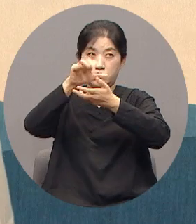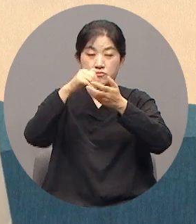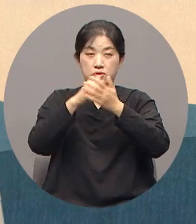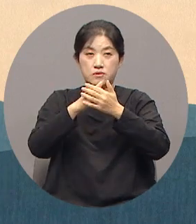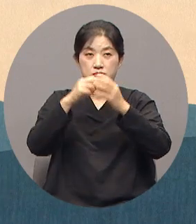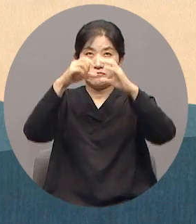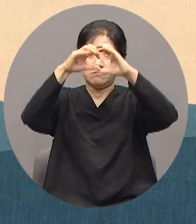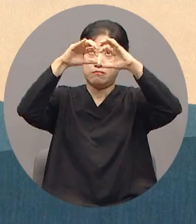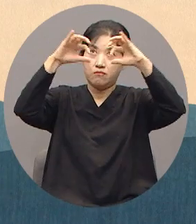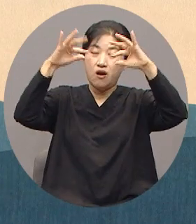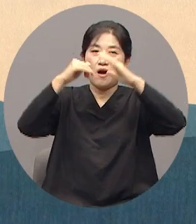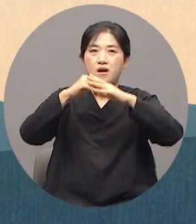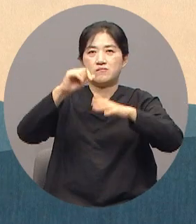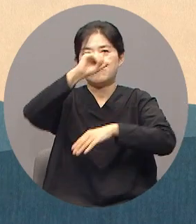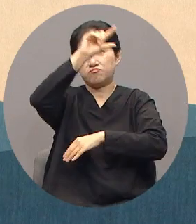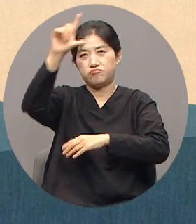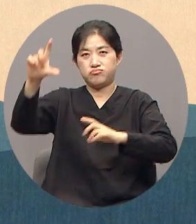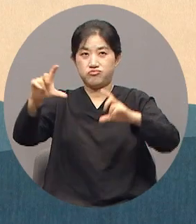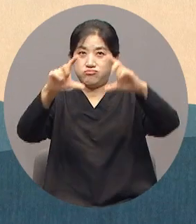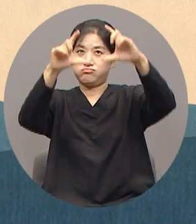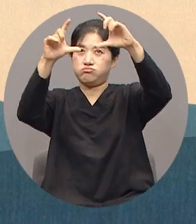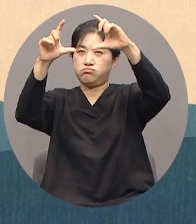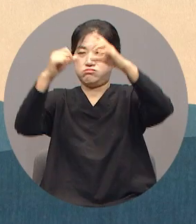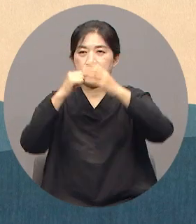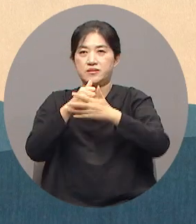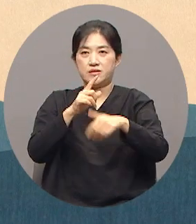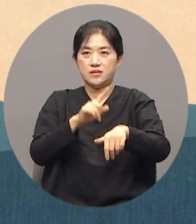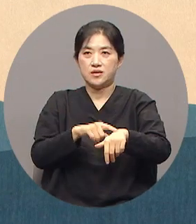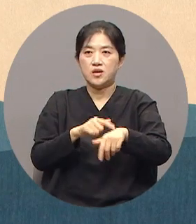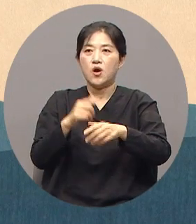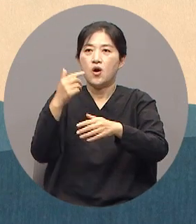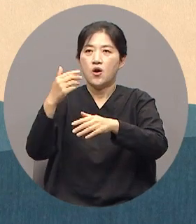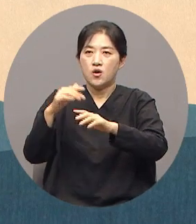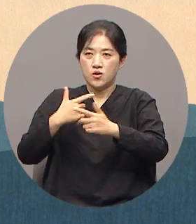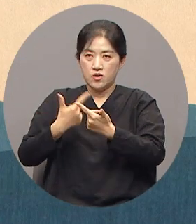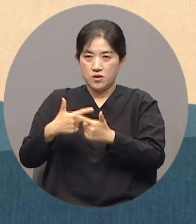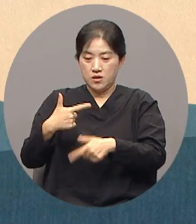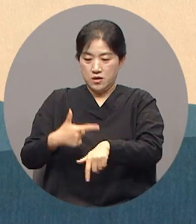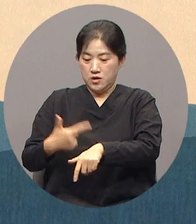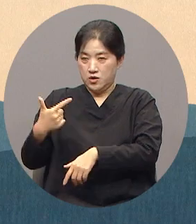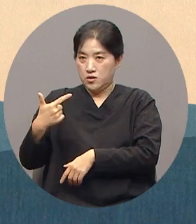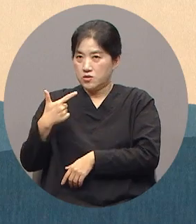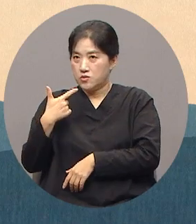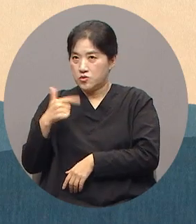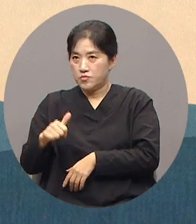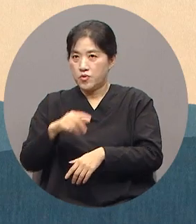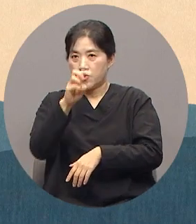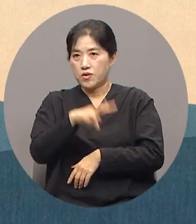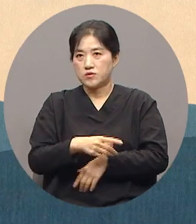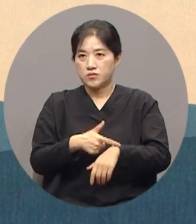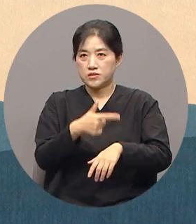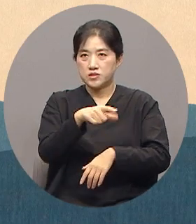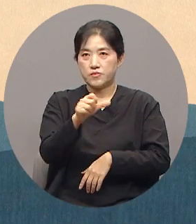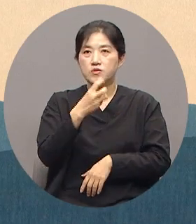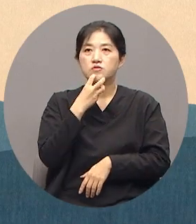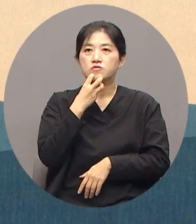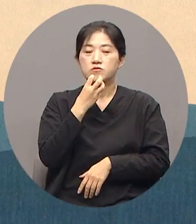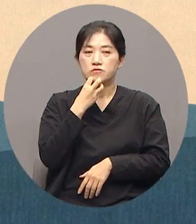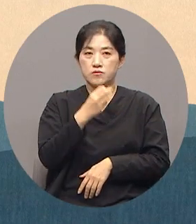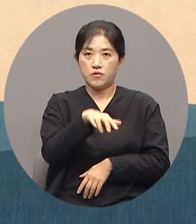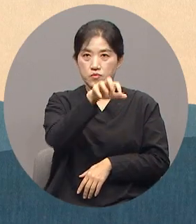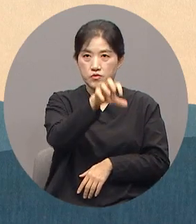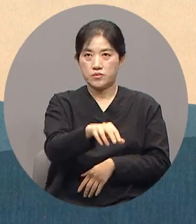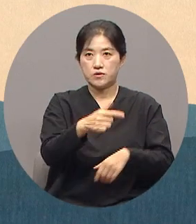환한 보름달을 볼 수 있겠습니다 오늘 다리 뜨는 시각은 부산이 6시 6분 광주 6시 15분 서울은